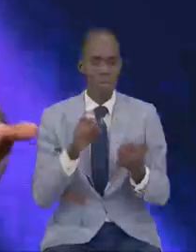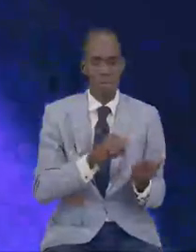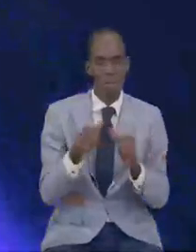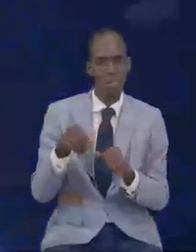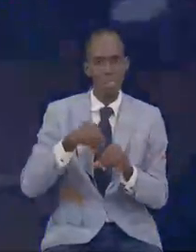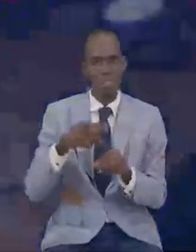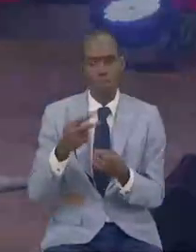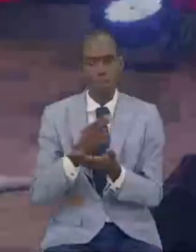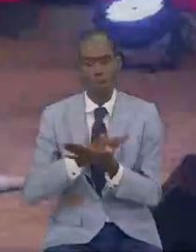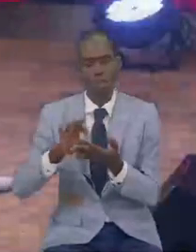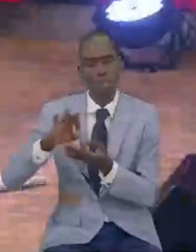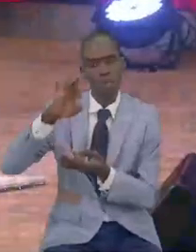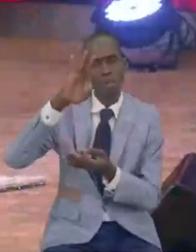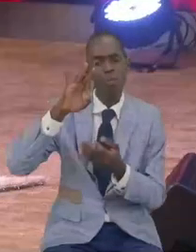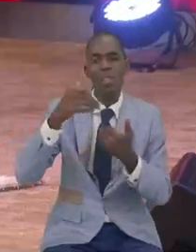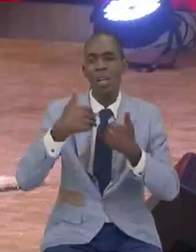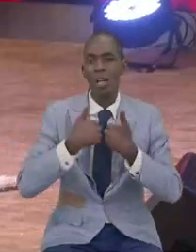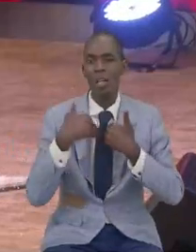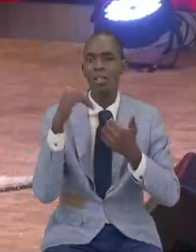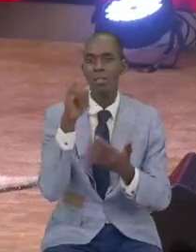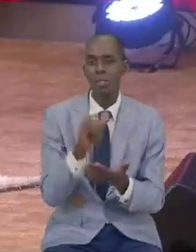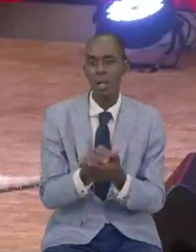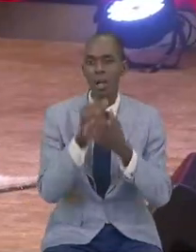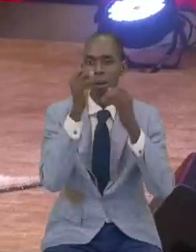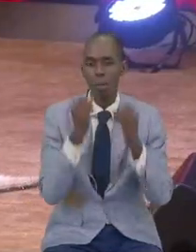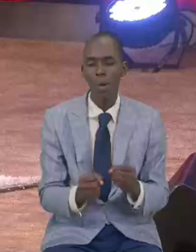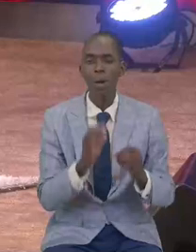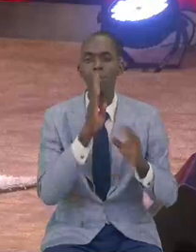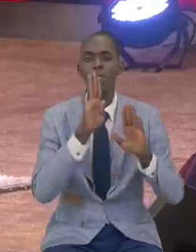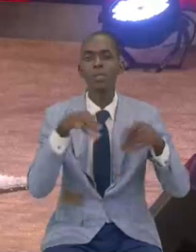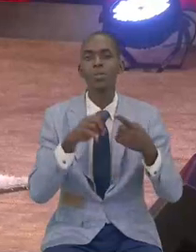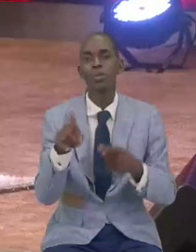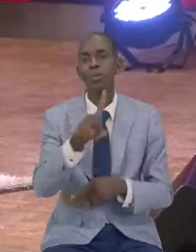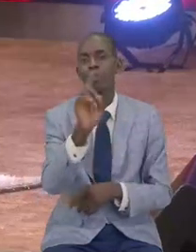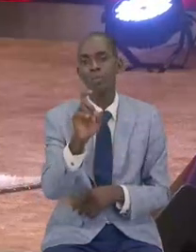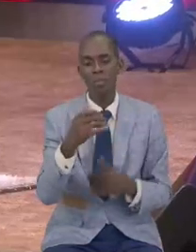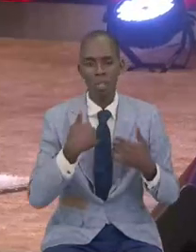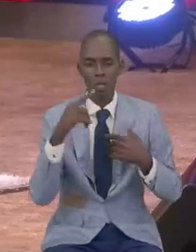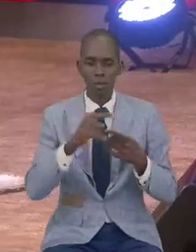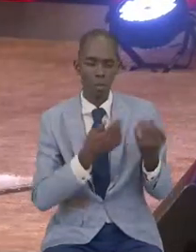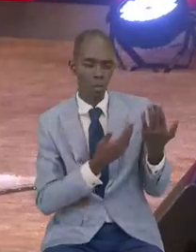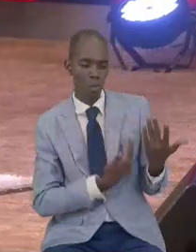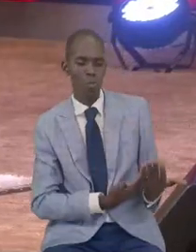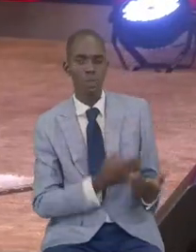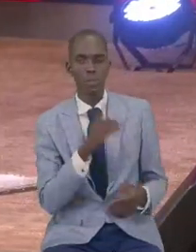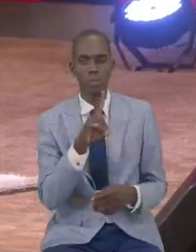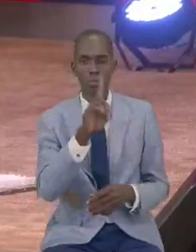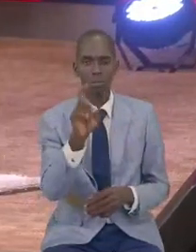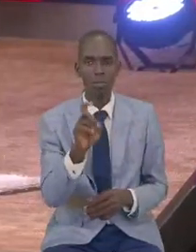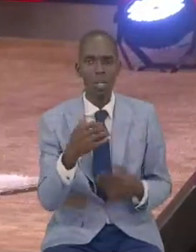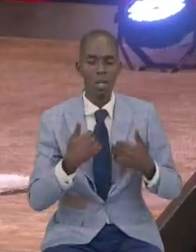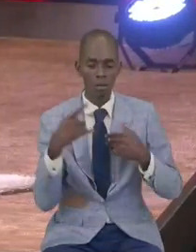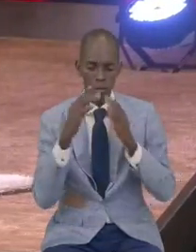Saint-Esprit. Est-ce que cette puissance-là t'a été donnée? Est-ce que tu es resté? Est-ce que tu as attendu? Est-ce que tu as